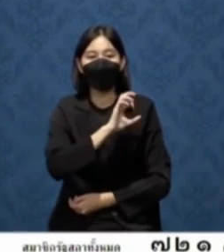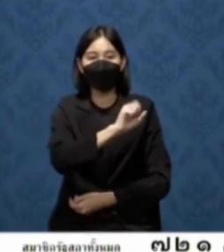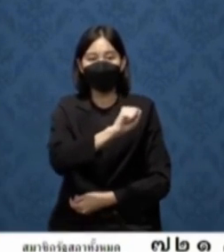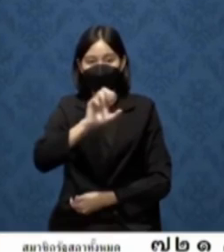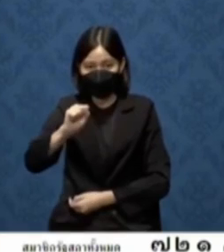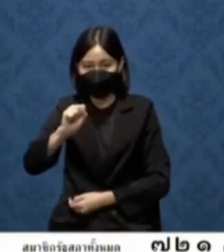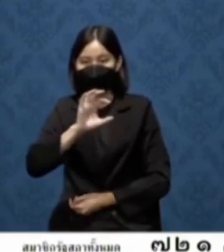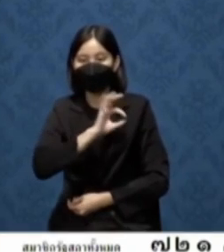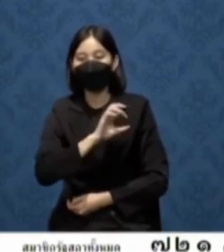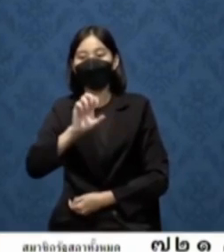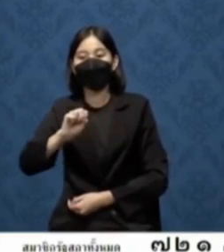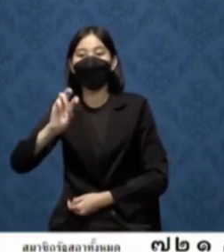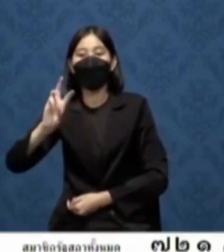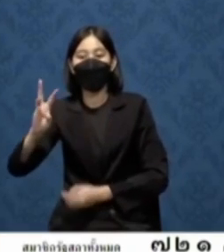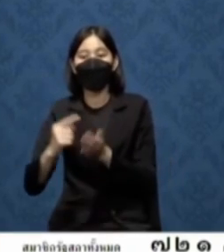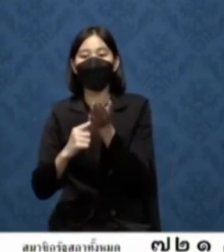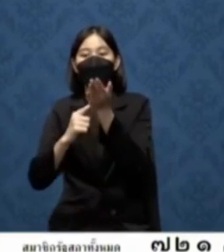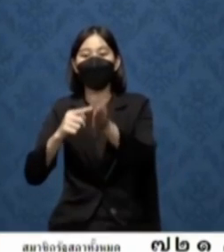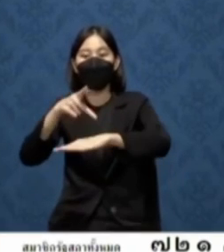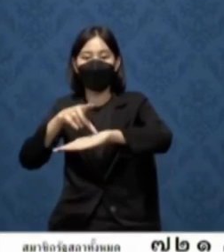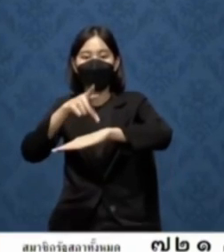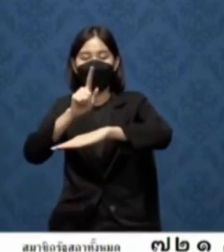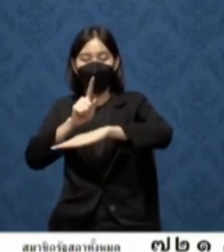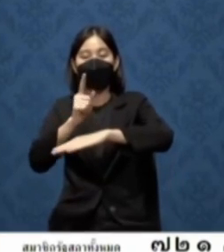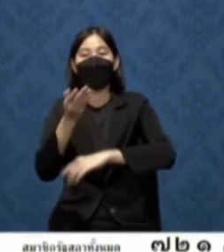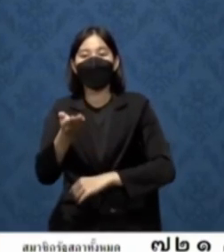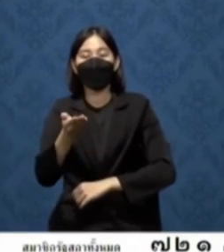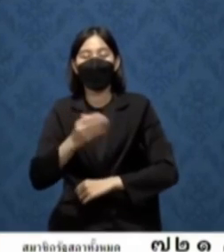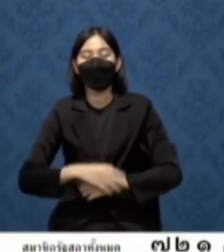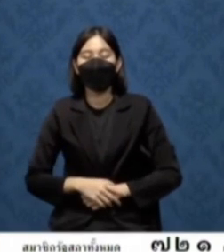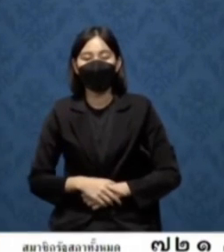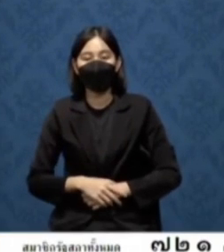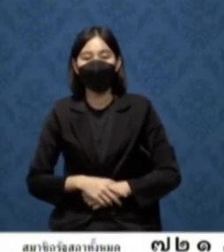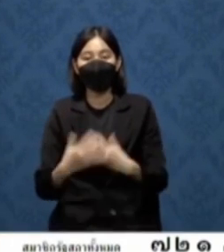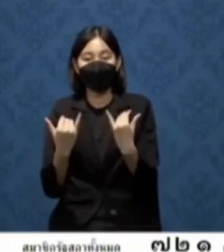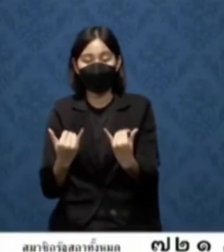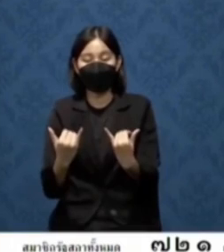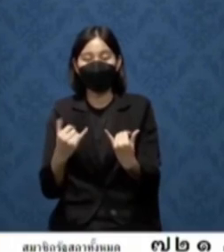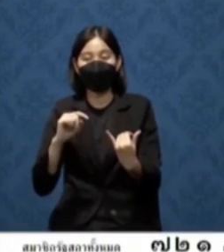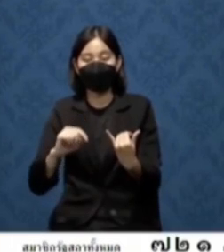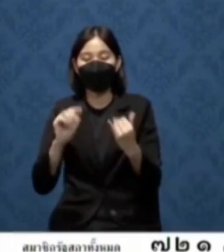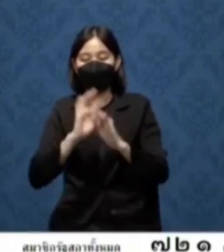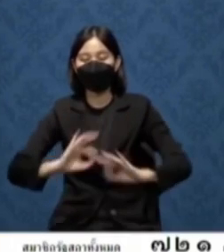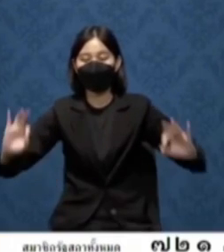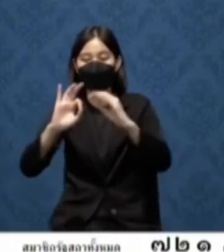รหรือวุฒิสภาผ่านทางท่านประธานครับว่าวาระนี้เป็นวาระที่สำคัญของประเท